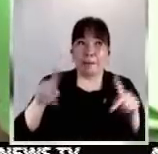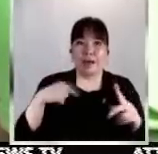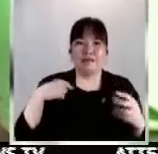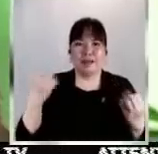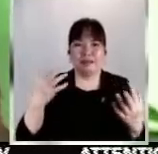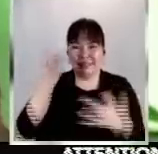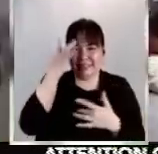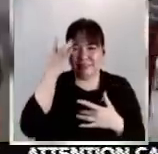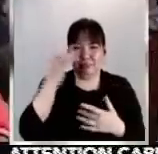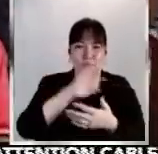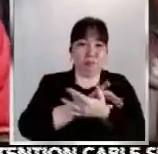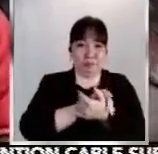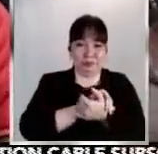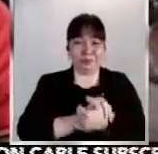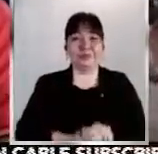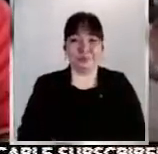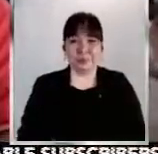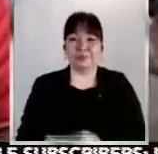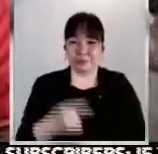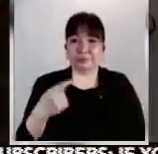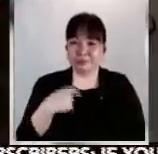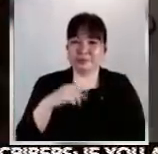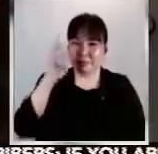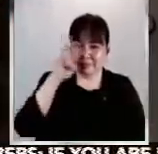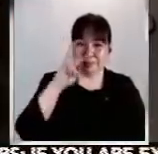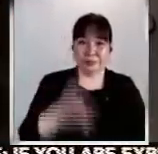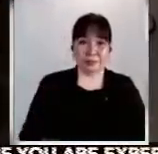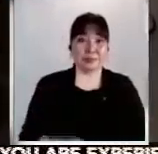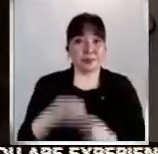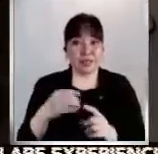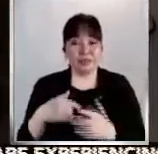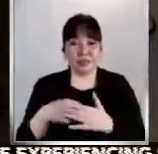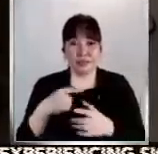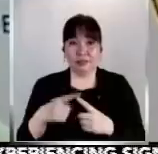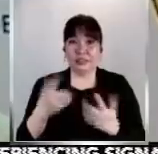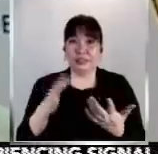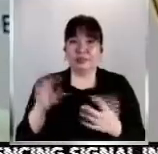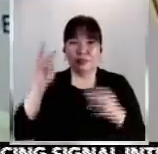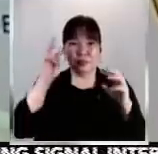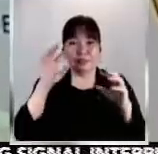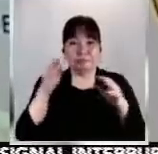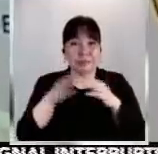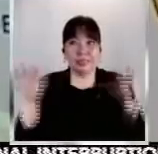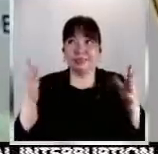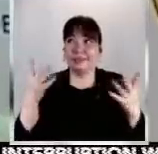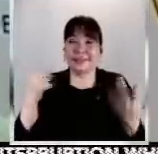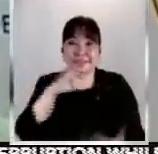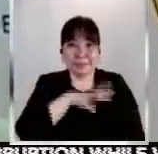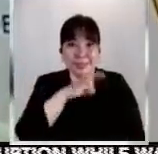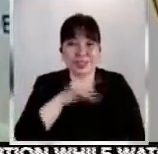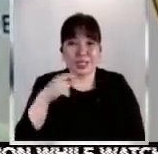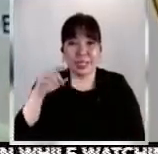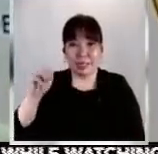cases natin ng Omicron. So ano yung fear factor? Plus, malaking bagay po yung Metro Manila Development